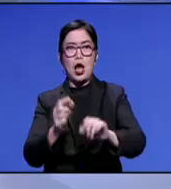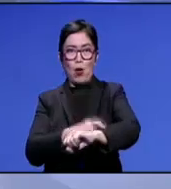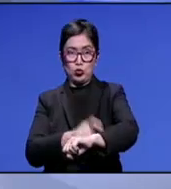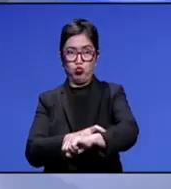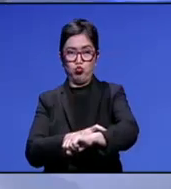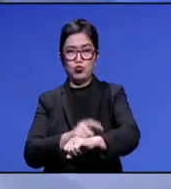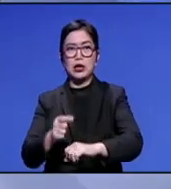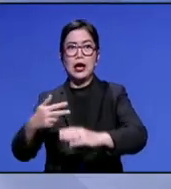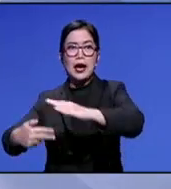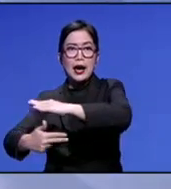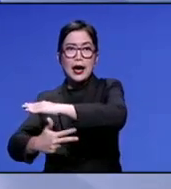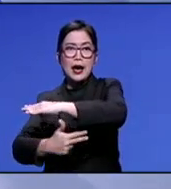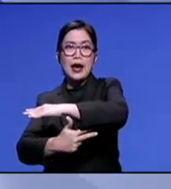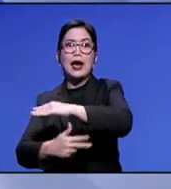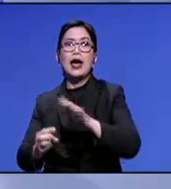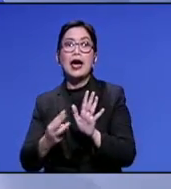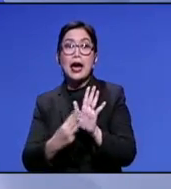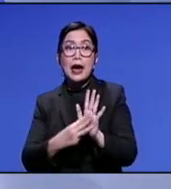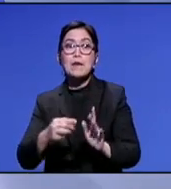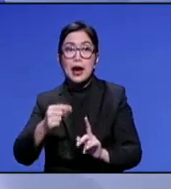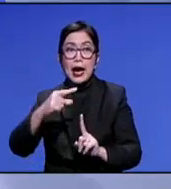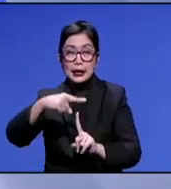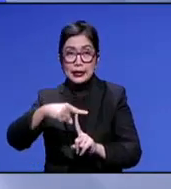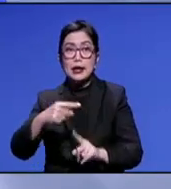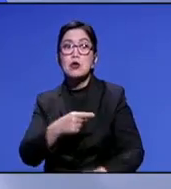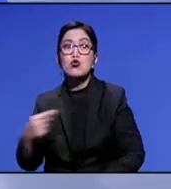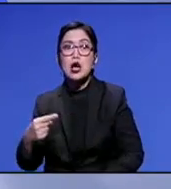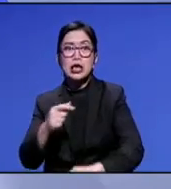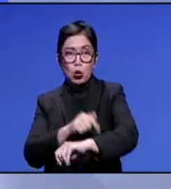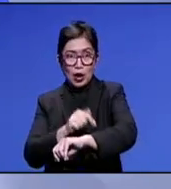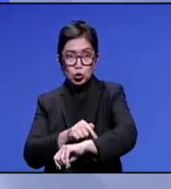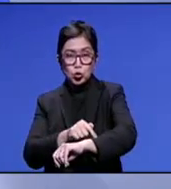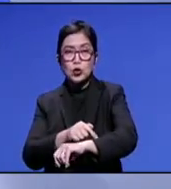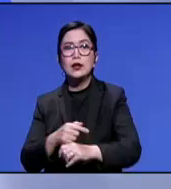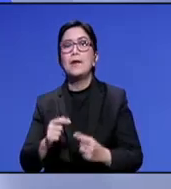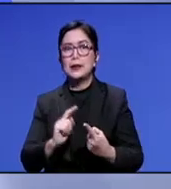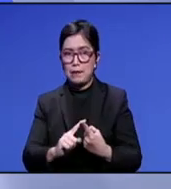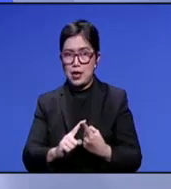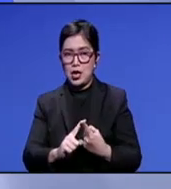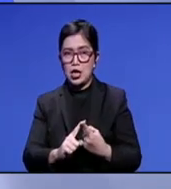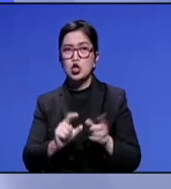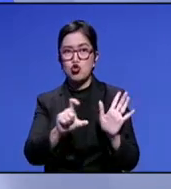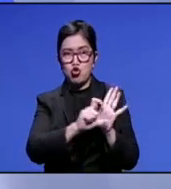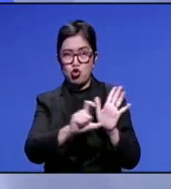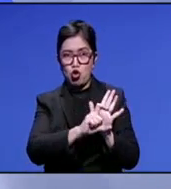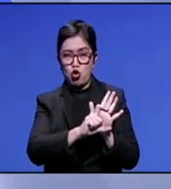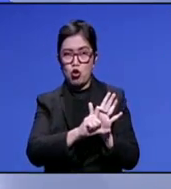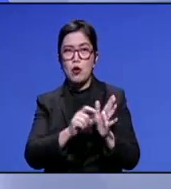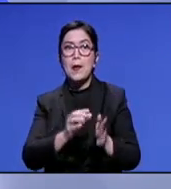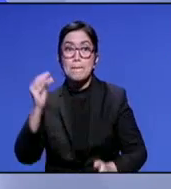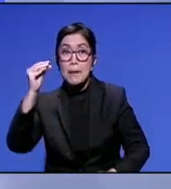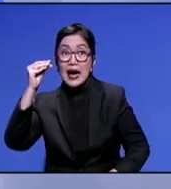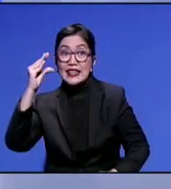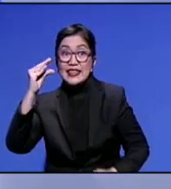mrti digadang-gadang bisa memangkas waktu perjalanan para penumpangnya misalnya perjalanan di jam sibuk pagi dan sore